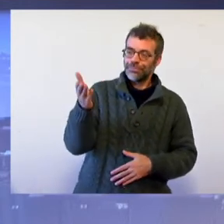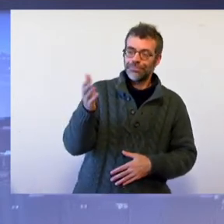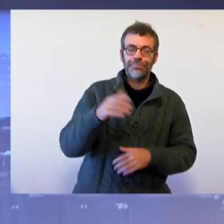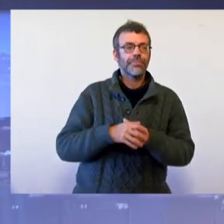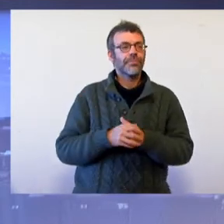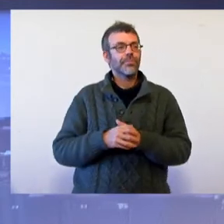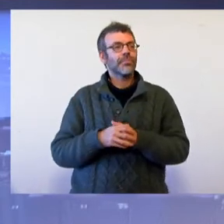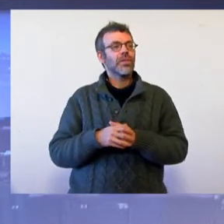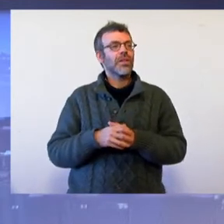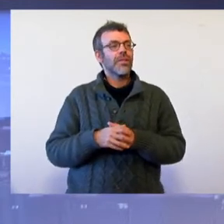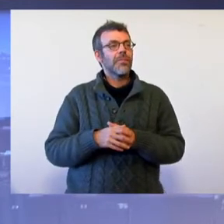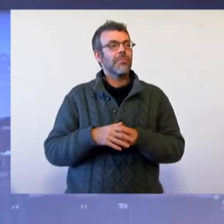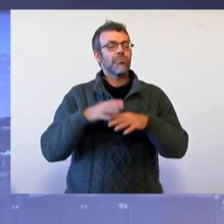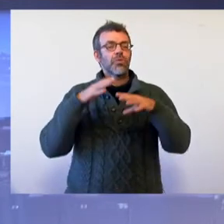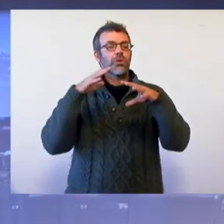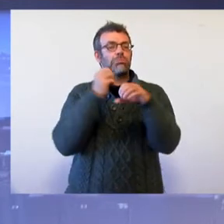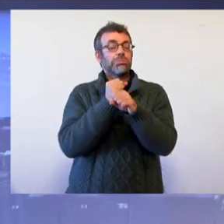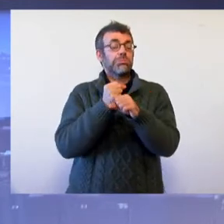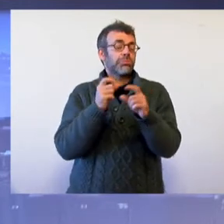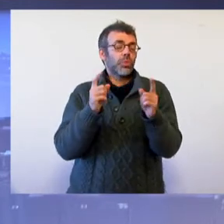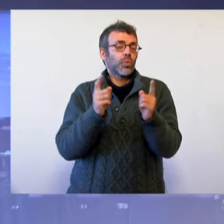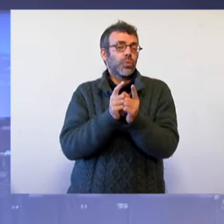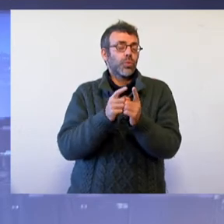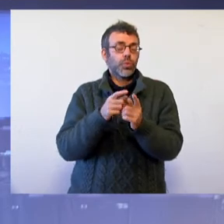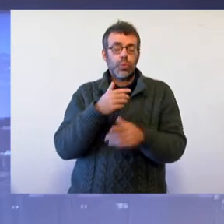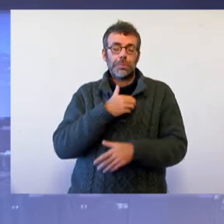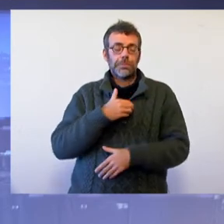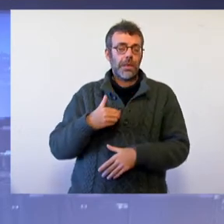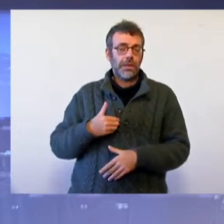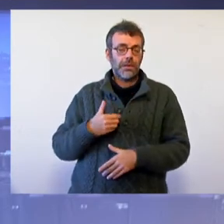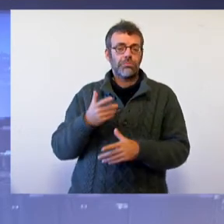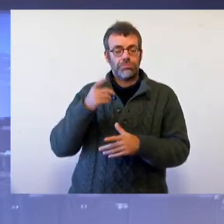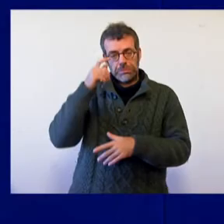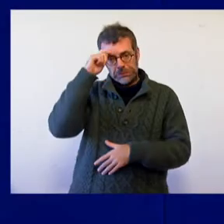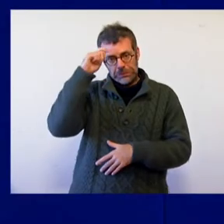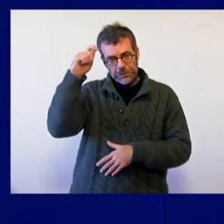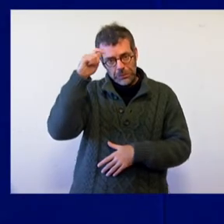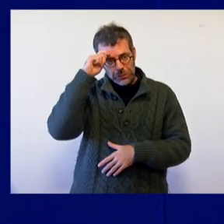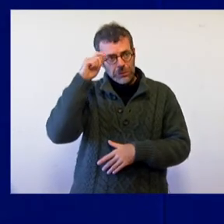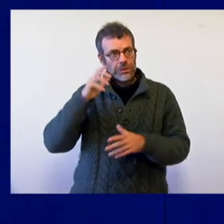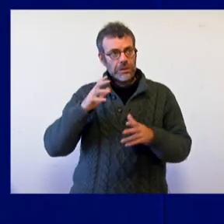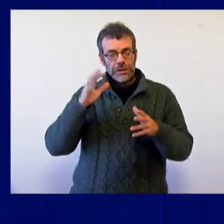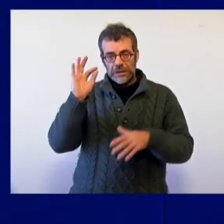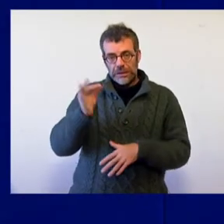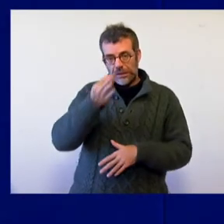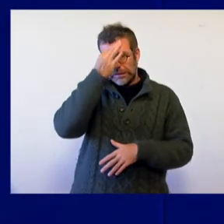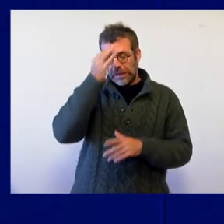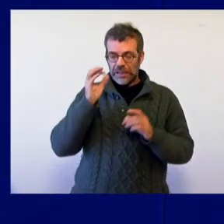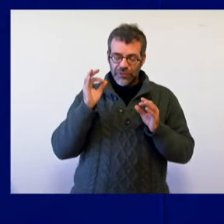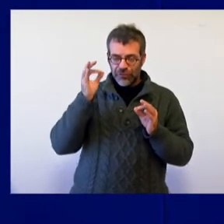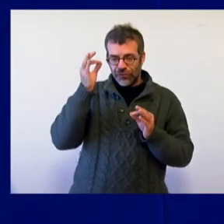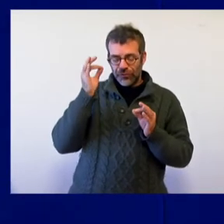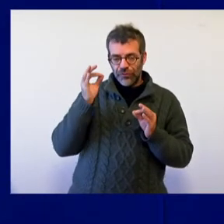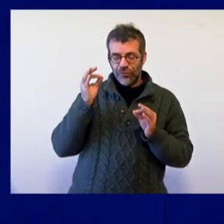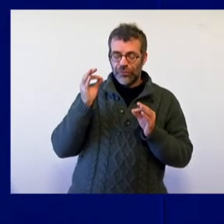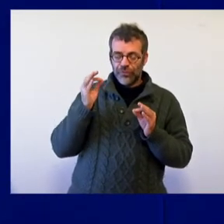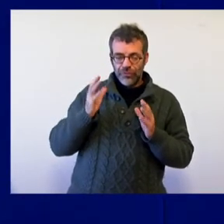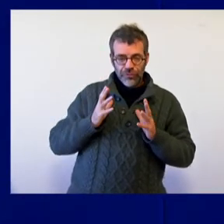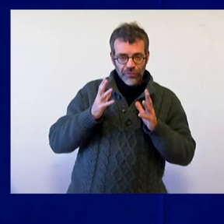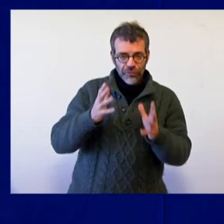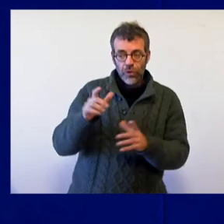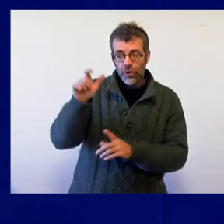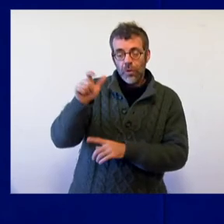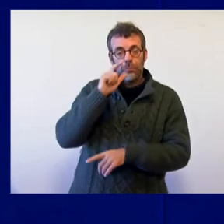Oui, non, simplement quelques mots, Monsieur le maire, chers collègues, pour saluer l'initiative de mon collègue Hervé Martin, qui a